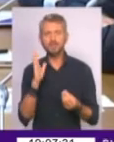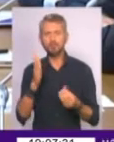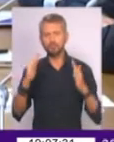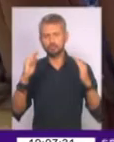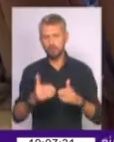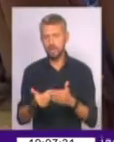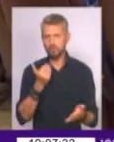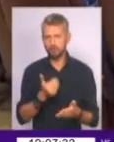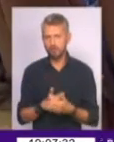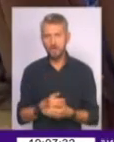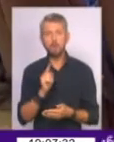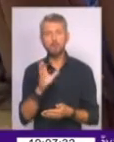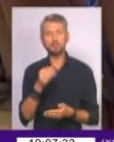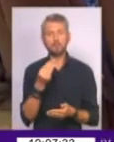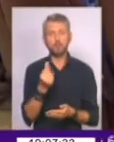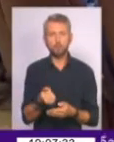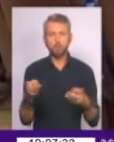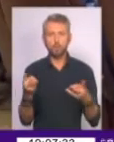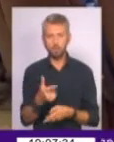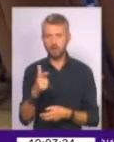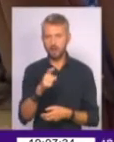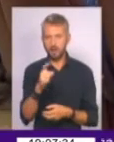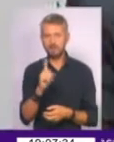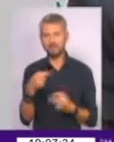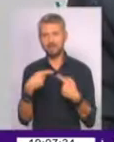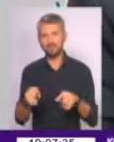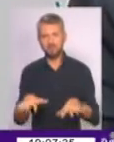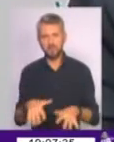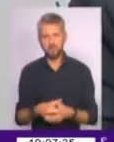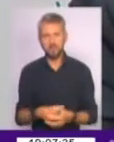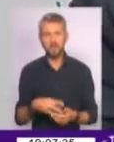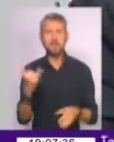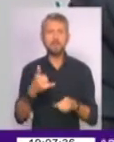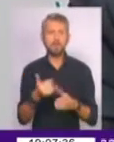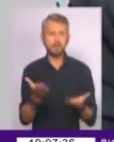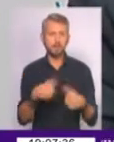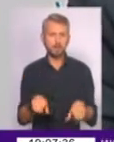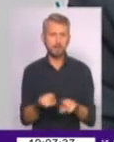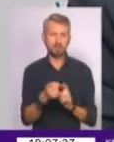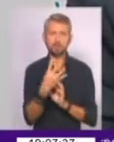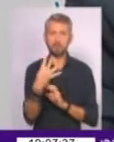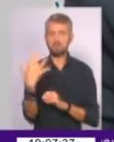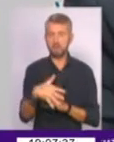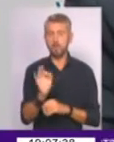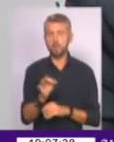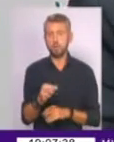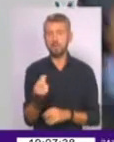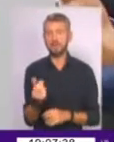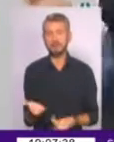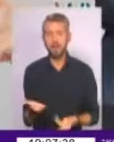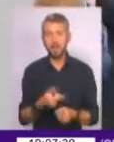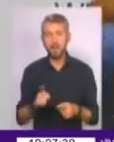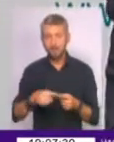навіть раніше. Вони закуплять необхідне пальне з альтернативних джерел. На заправках, давайте так, 14.50 вперед, вполне реально.